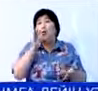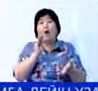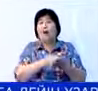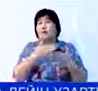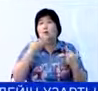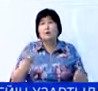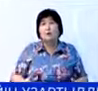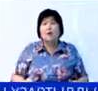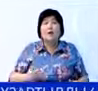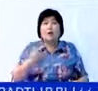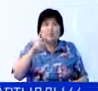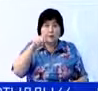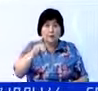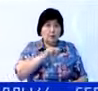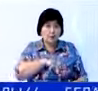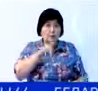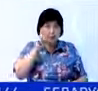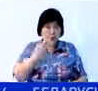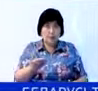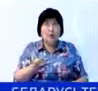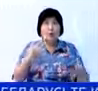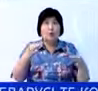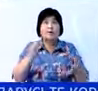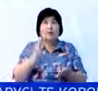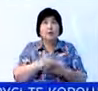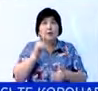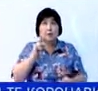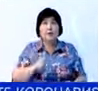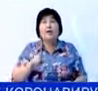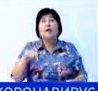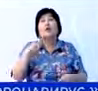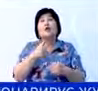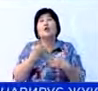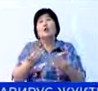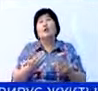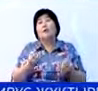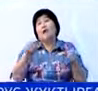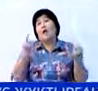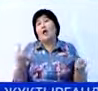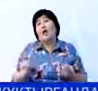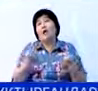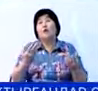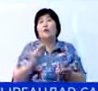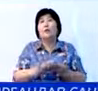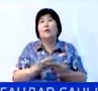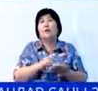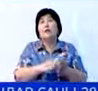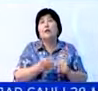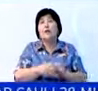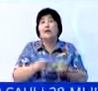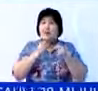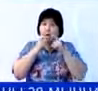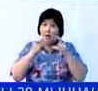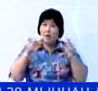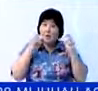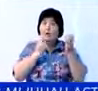жоқ. Сіз білесіз жұмыс істеуді, иә, рұқсат берілген. Бірақ ең басында элементарно, ең болмаған жағдайда масканы